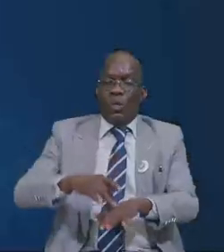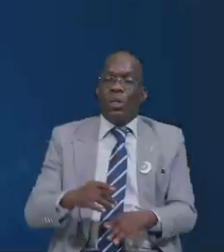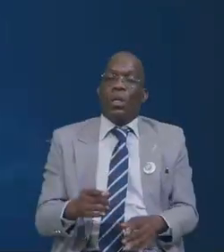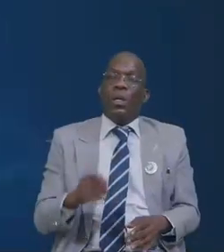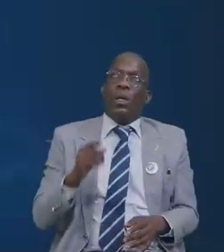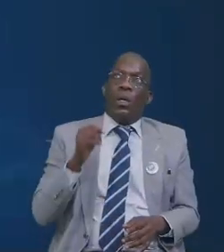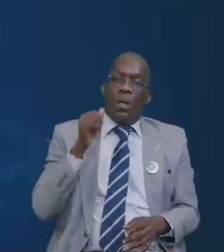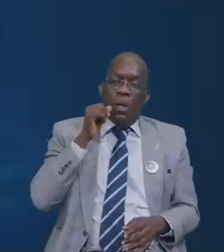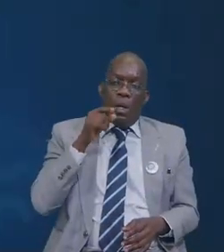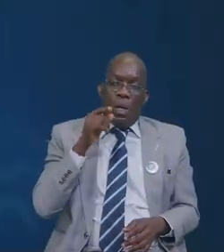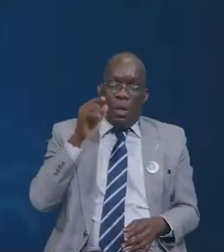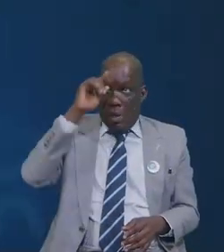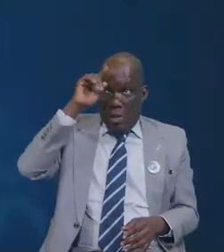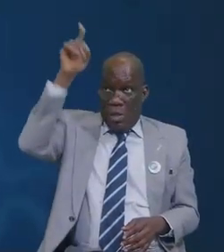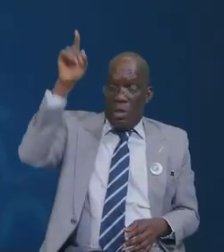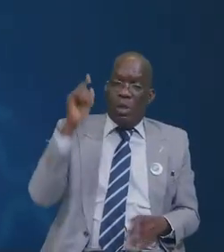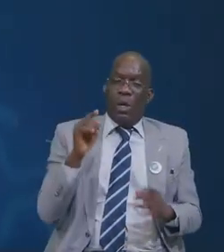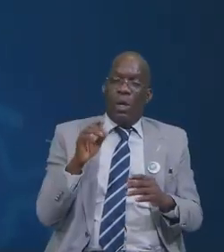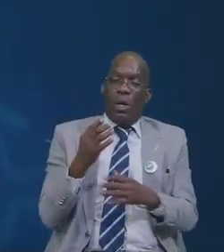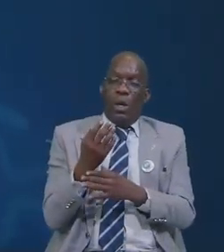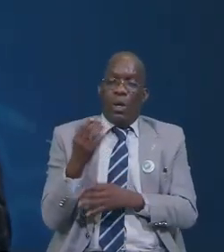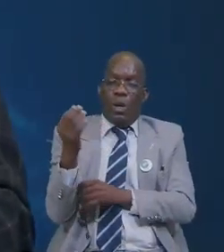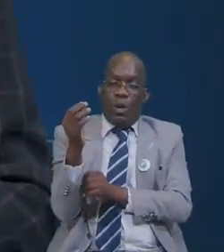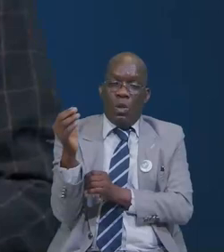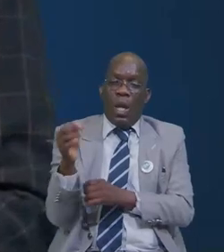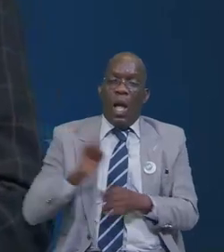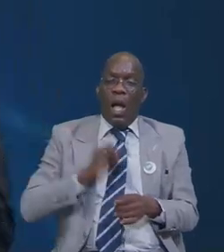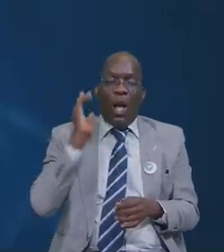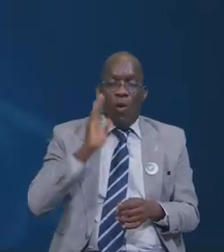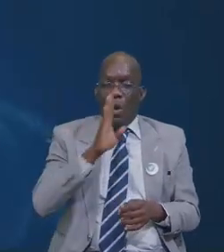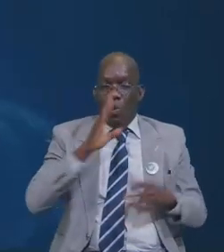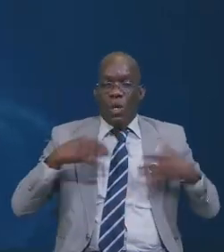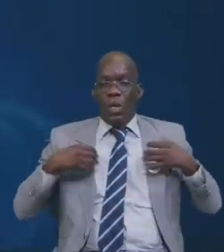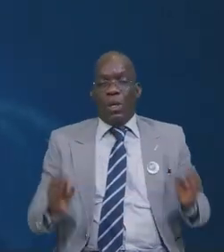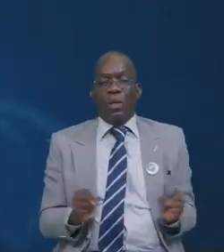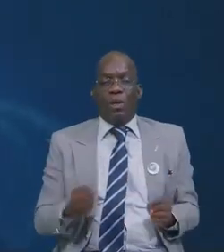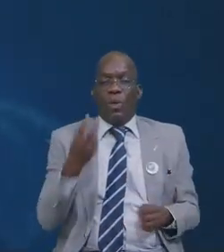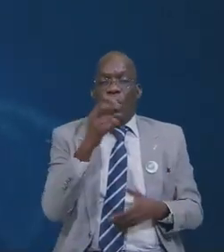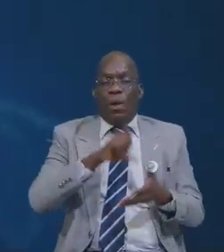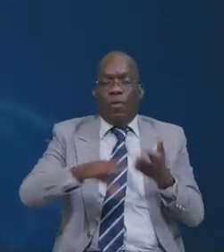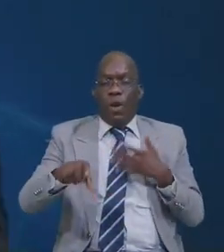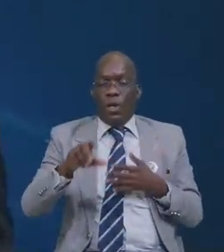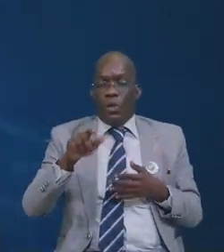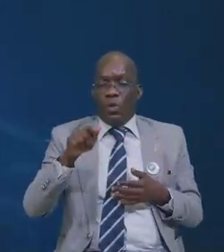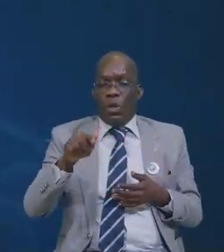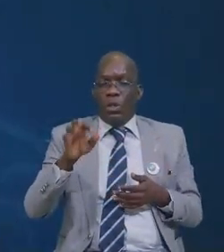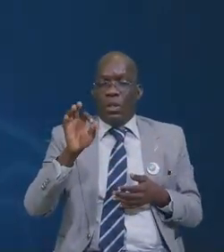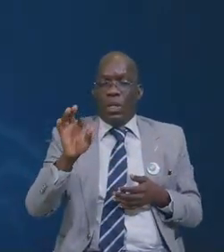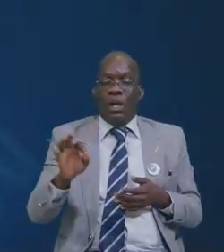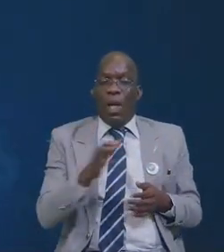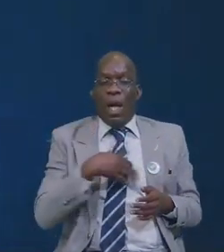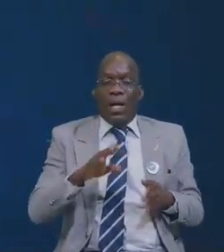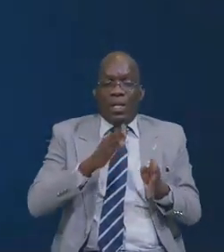ses vêtements, je serai guéri. Verset 29. Verset 29.